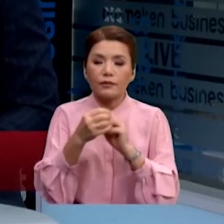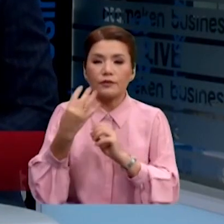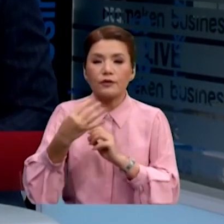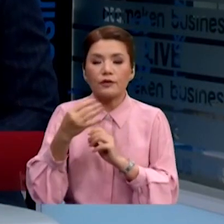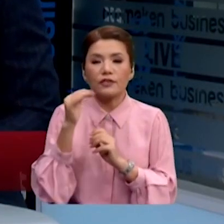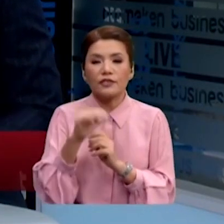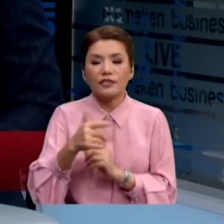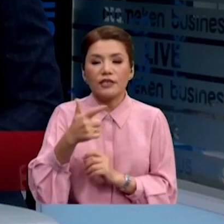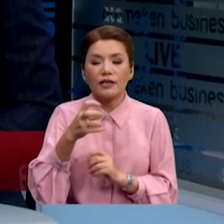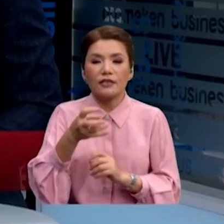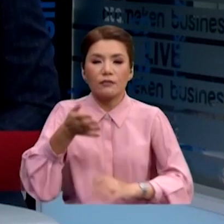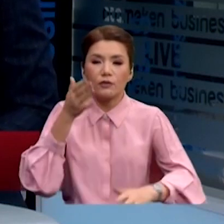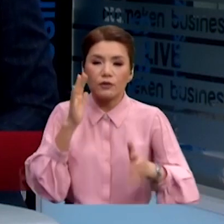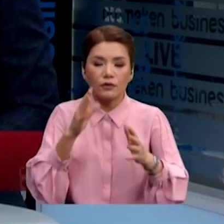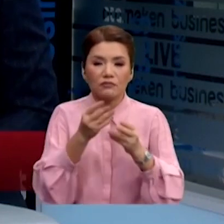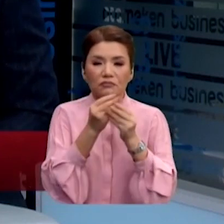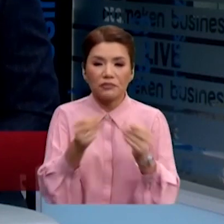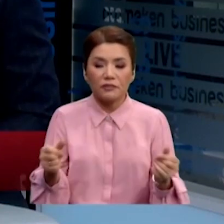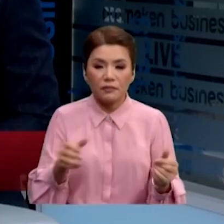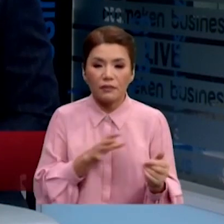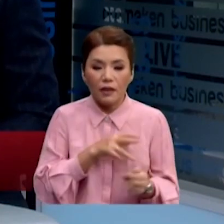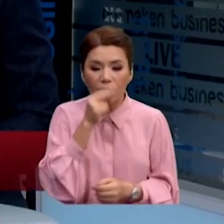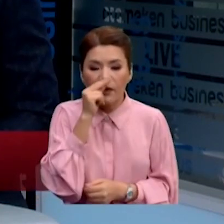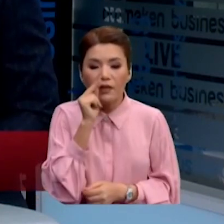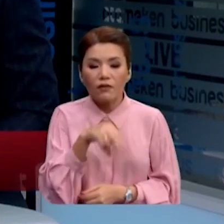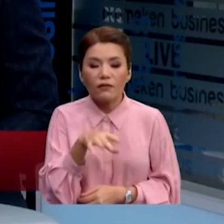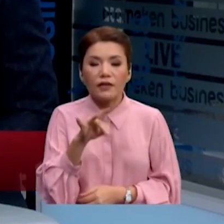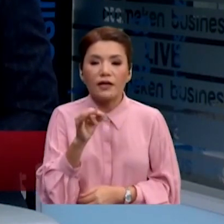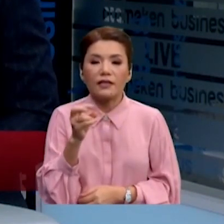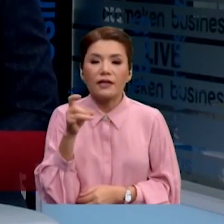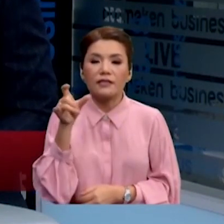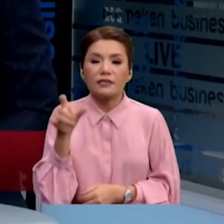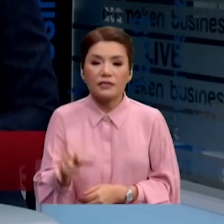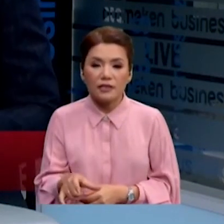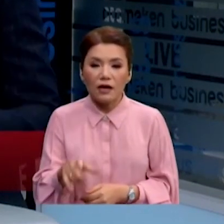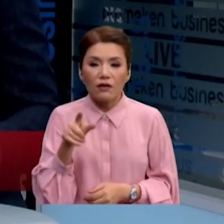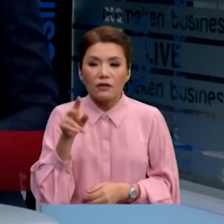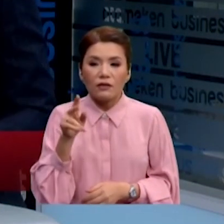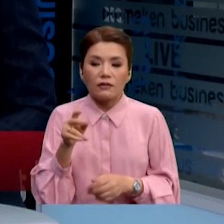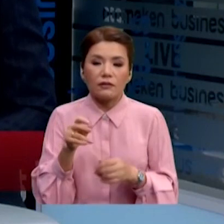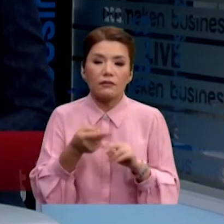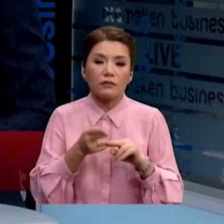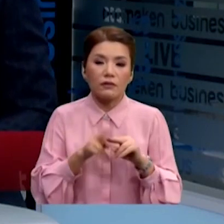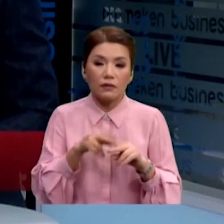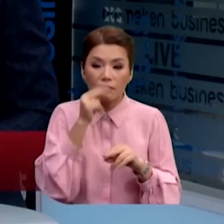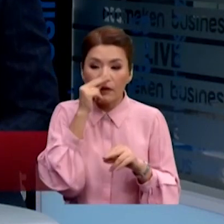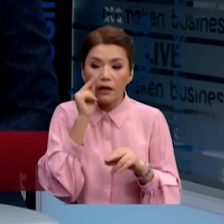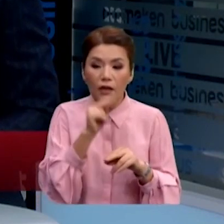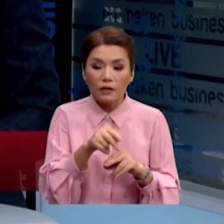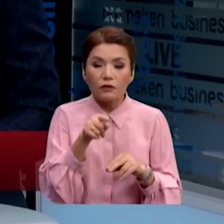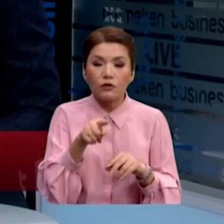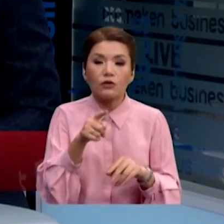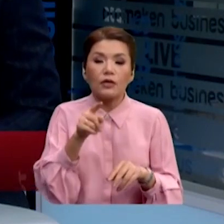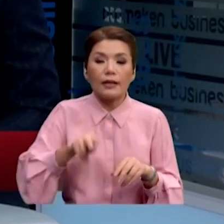тысяч гектаров леса. И виновным был признан тракторист, который заехал на территорию на технике без искрогасителя. Но обвинение настаивало на том,